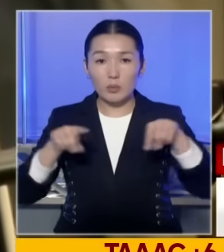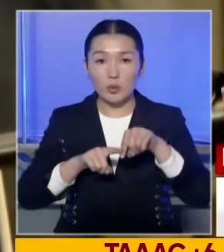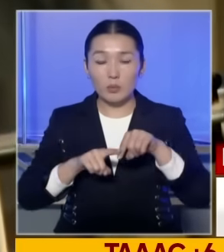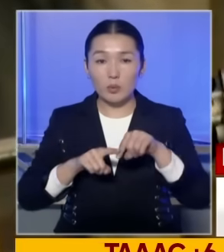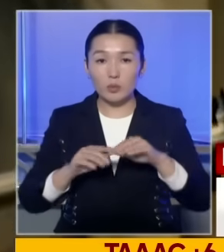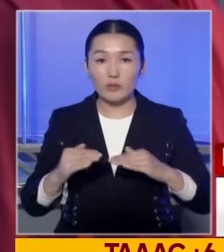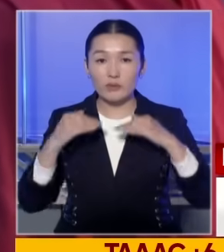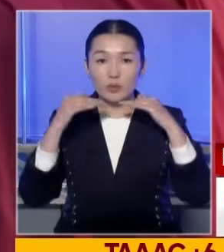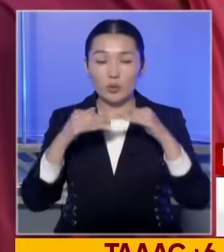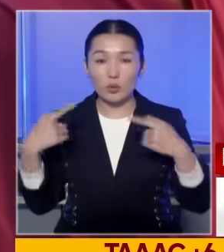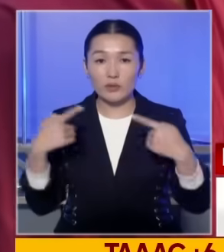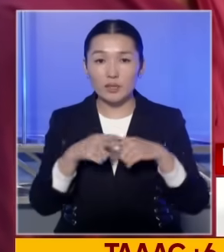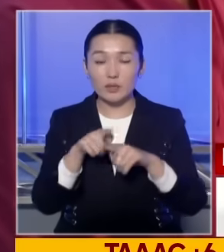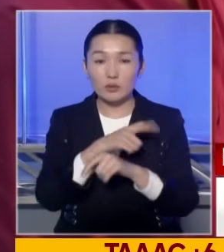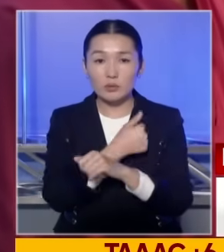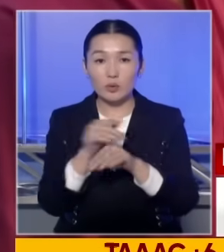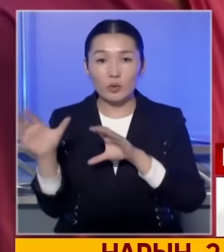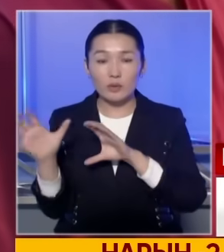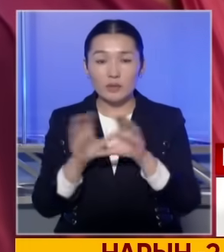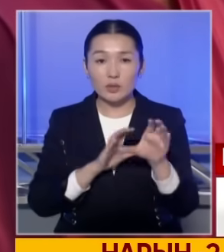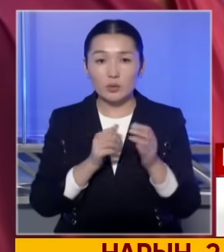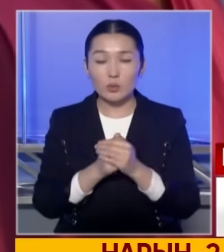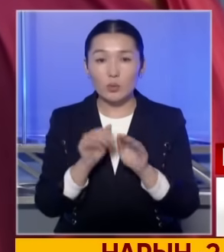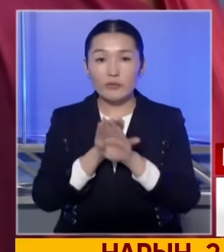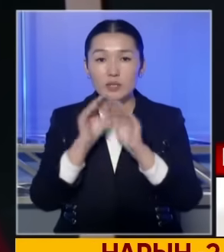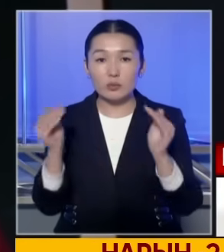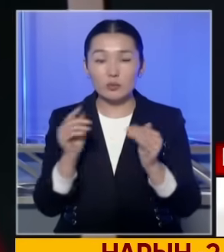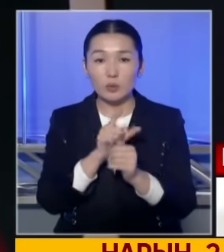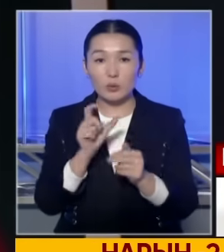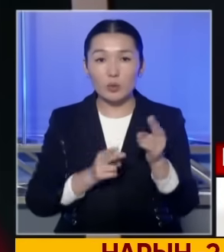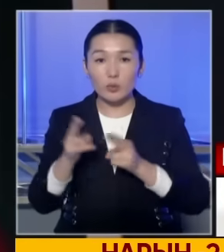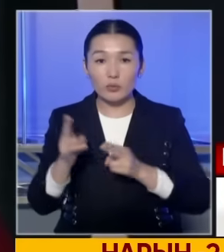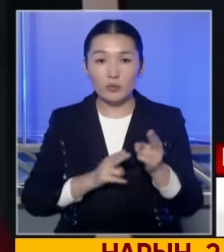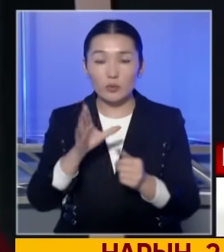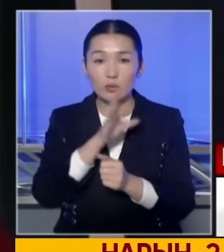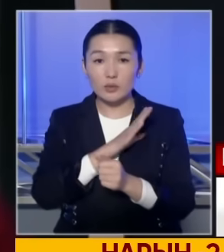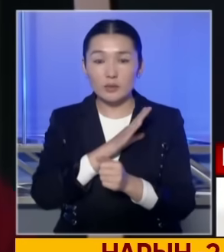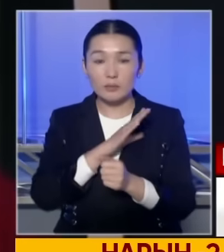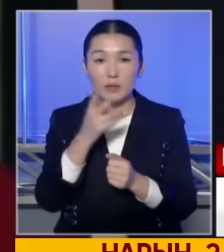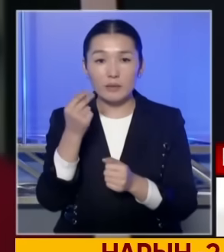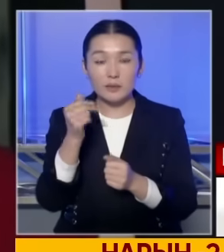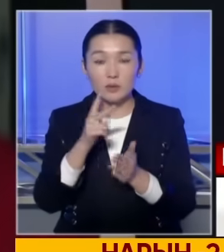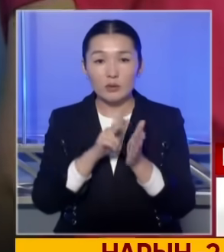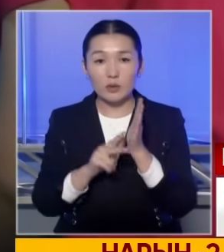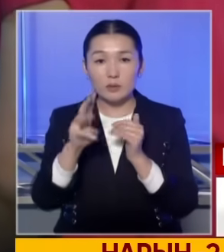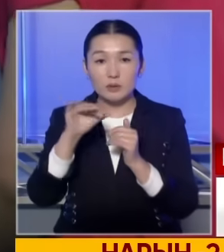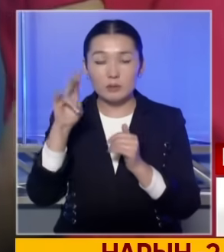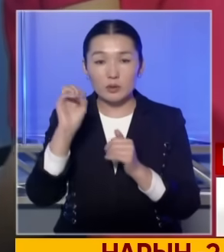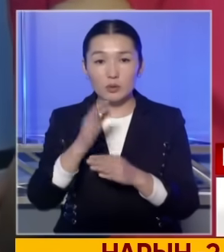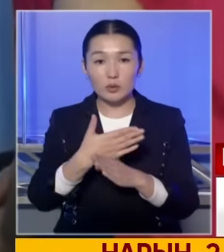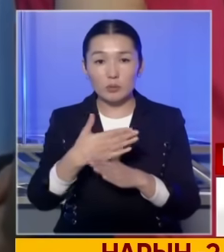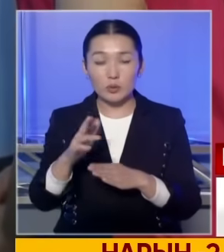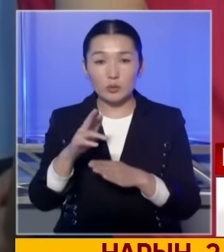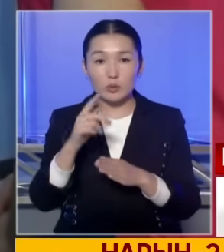teknologiyadagi medicinalık jabduu menen kezektegi betapka operatsiya jasap, бөйрөгүндөгү ташты алып салды. Бюджеттен 80 миллион сом бөлүнүп, сатылып алынган 24